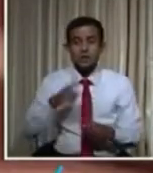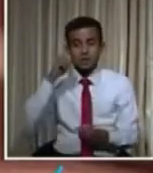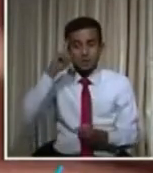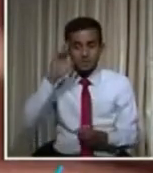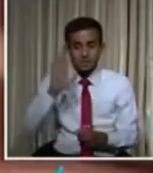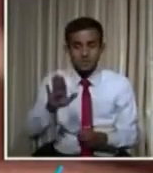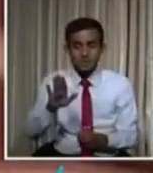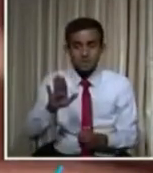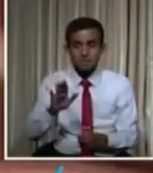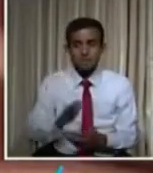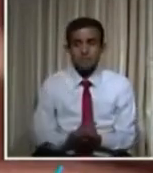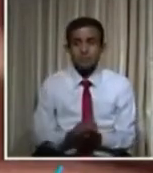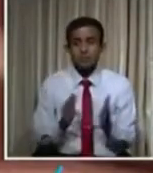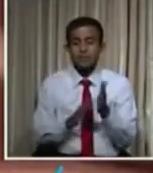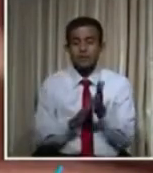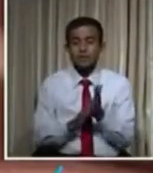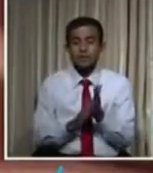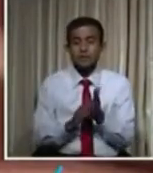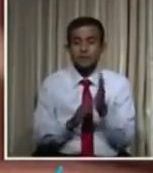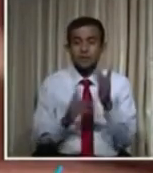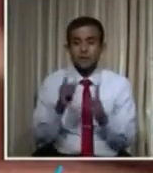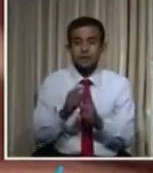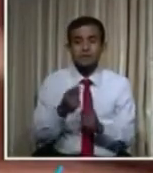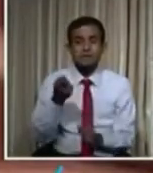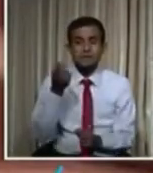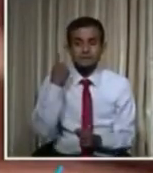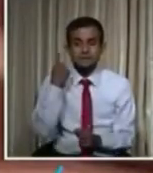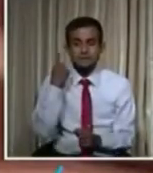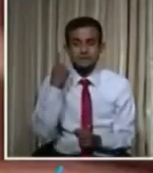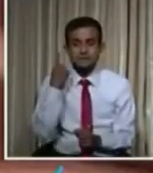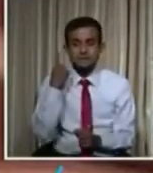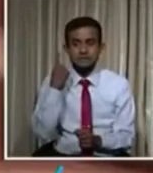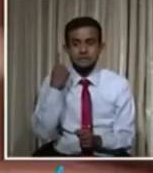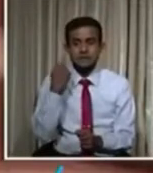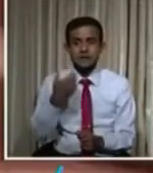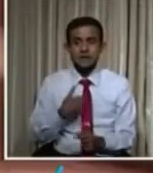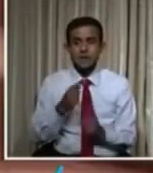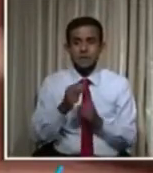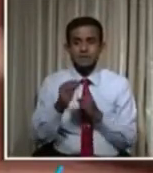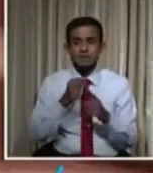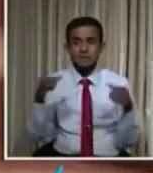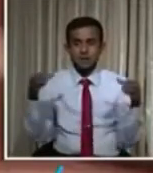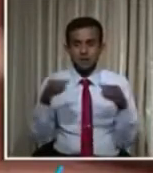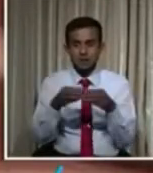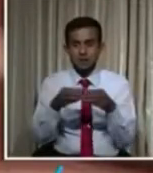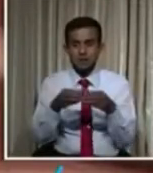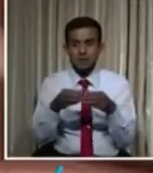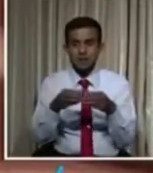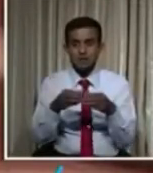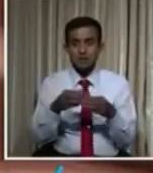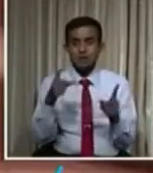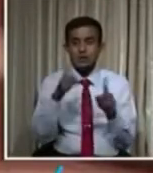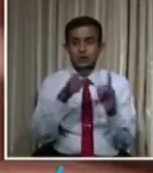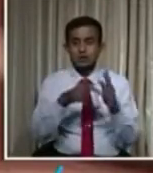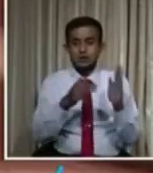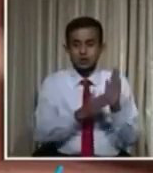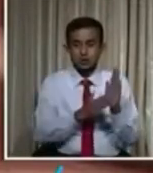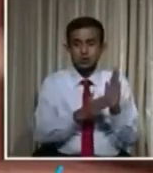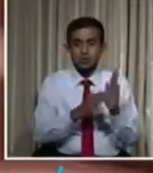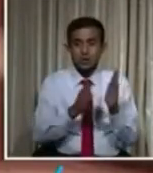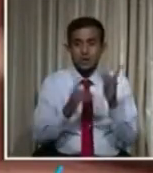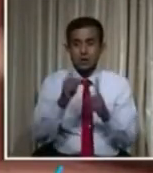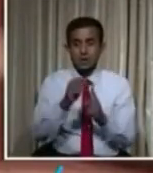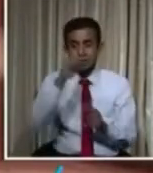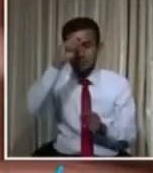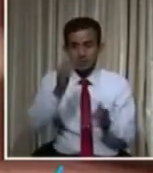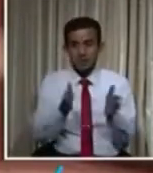වෙලා තිබුණේ දැන් මහින්දානන්ද අලුත්ගමේ ඇමතිතුමා ඊයේ අපේ පාර්ලිමේන්තු කණ්ඩායමේ දුමින්ද දිසානායක ඇමතිතුමත් එක්ක